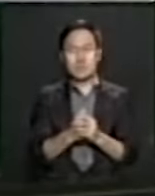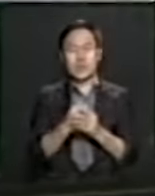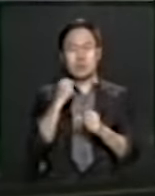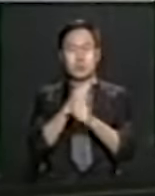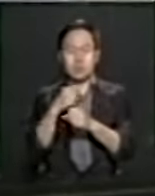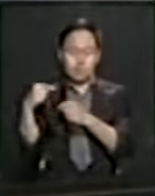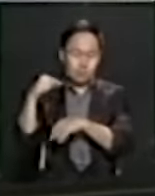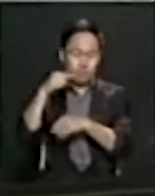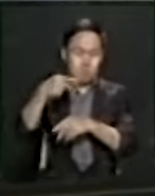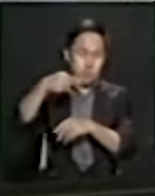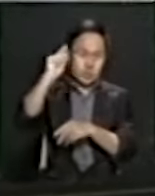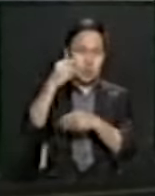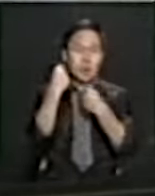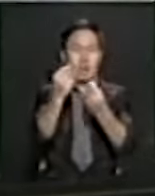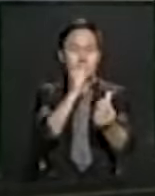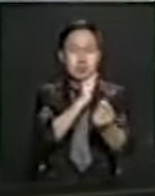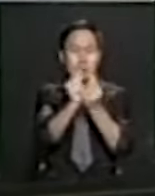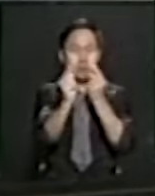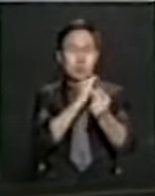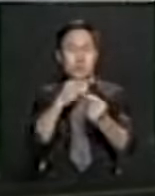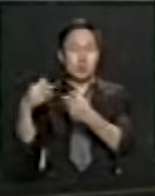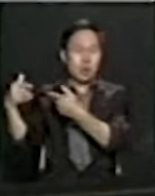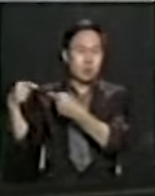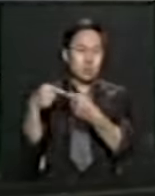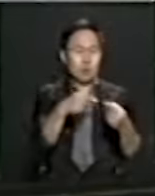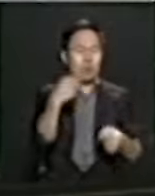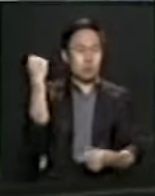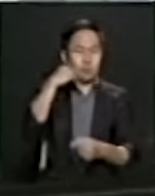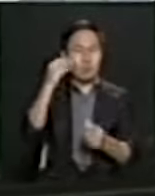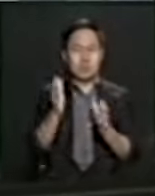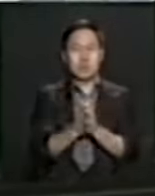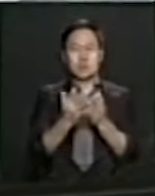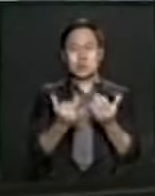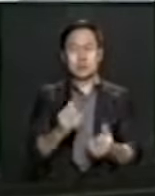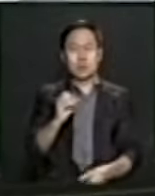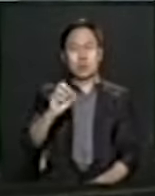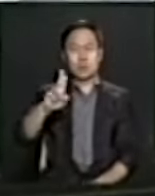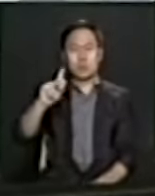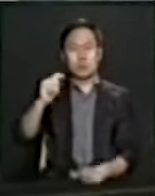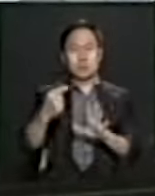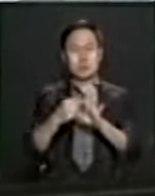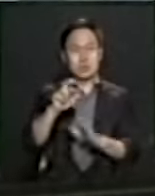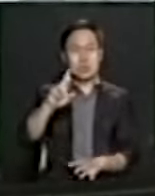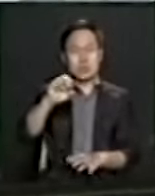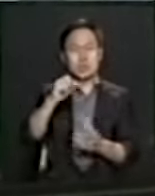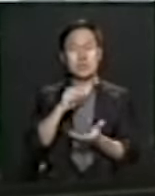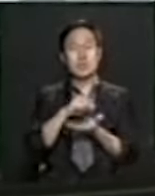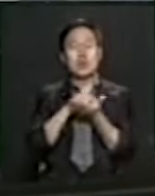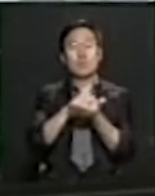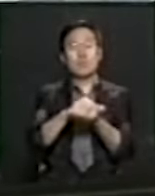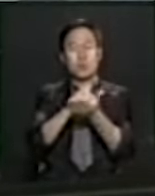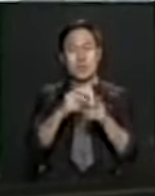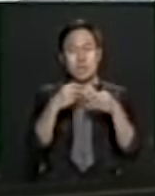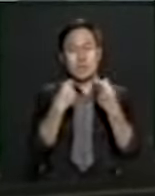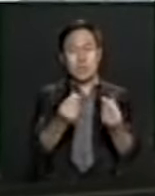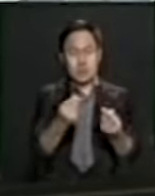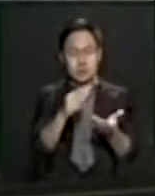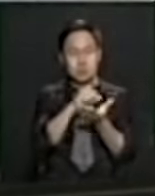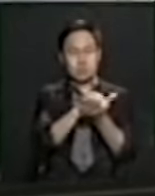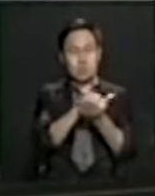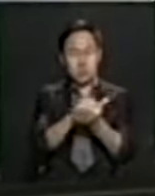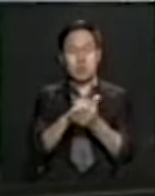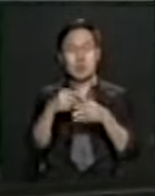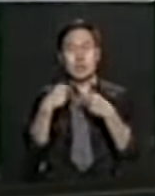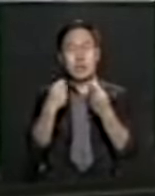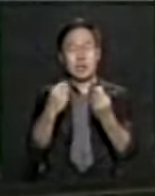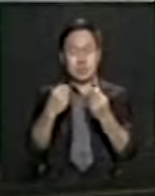ะซึ่งการทำกิจกรรมเนี้ยคติพจน์ของโรตารี่ก็คือว่าบริการเหนือตน ครับ ภาษาอังกฤษเรียกว่า service